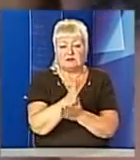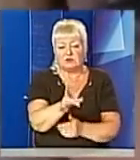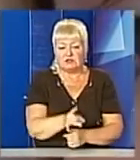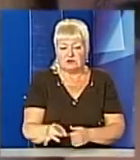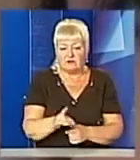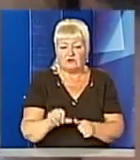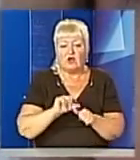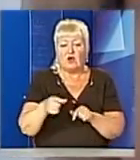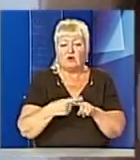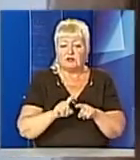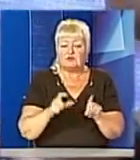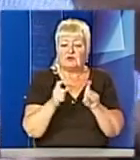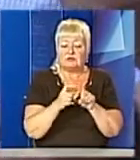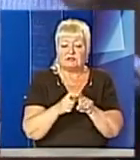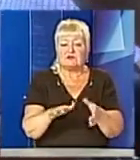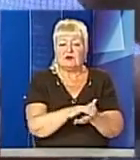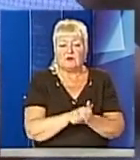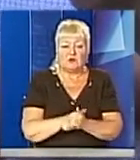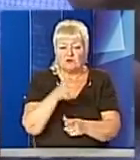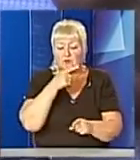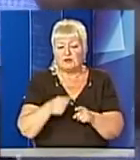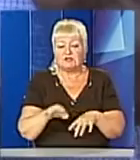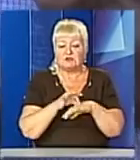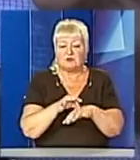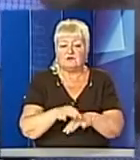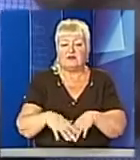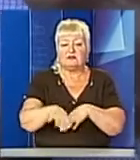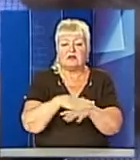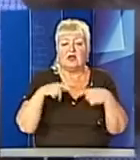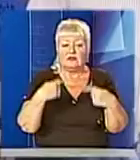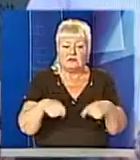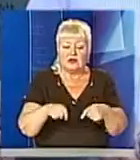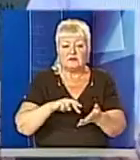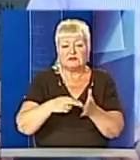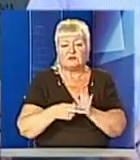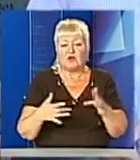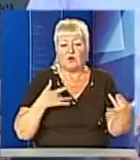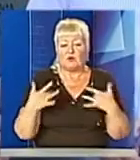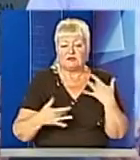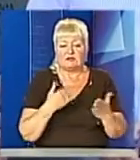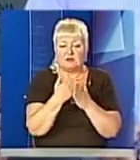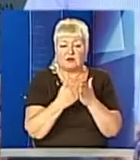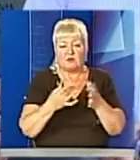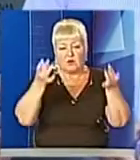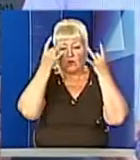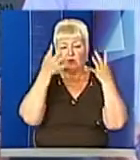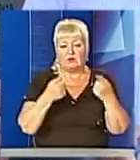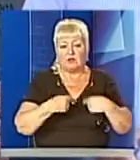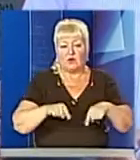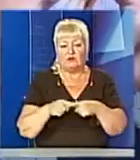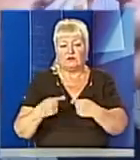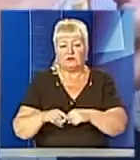Окрім цього, за словами організаторів, під час проведення ярмарку заплановано концертну програму культурних колективів